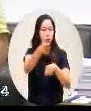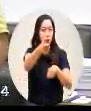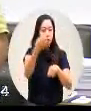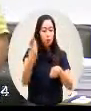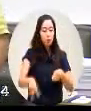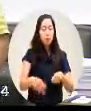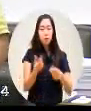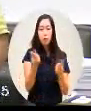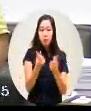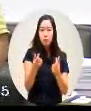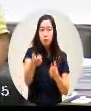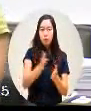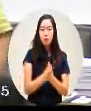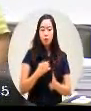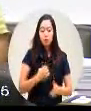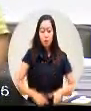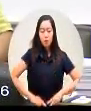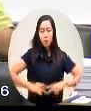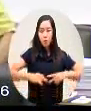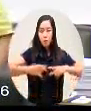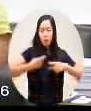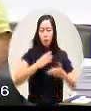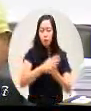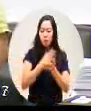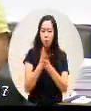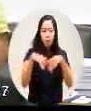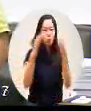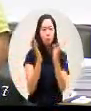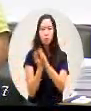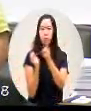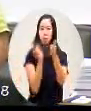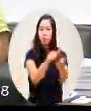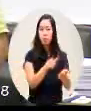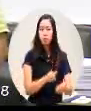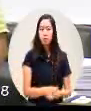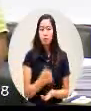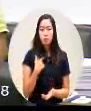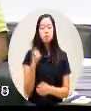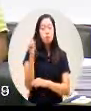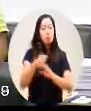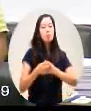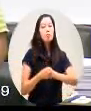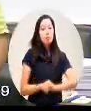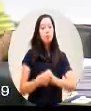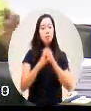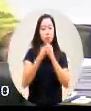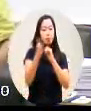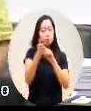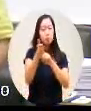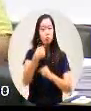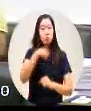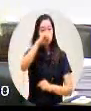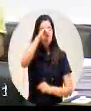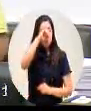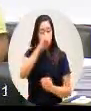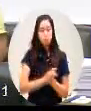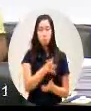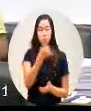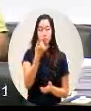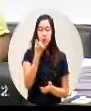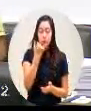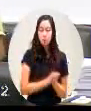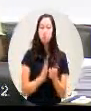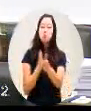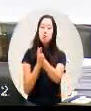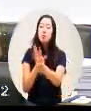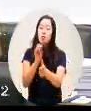伊的修养。种种方面拢比你较优秀，我肯定 谢宏达，嘛希望你请问谢宏达